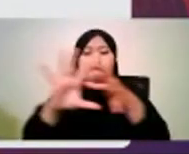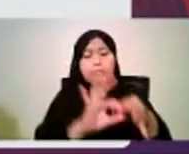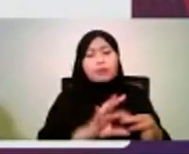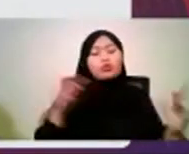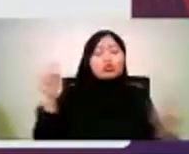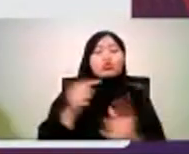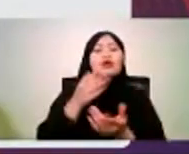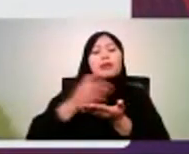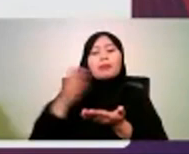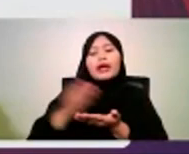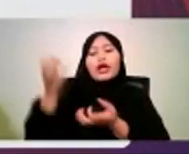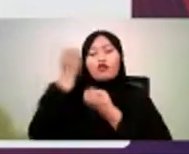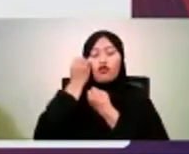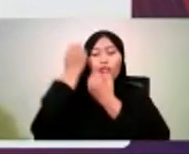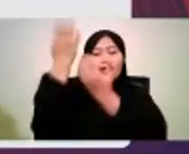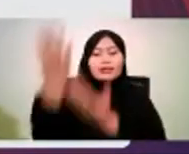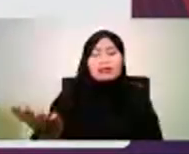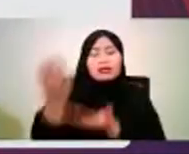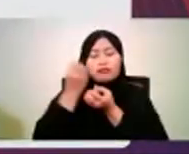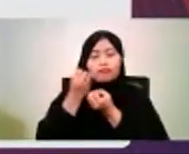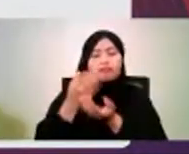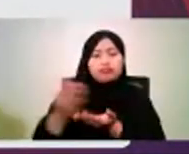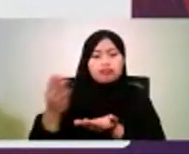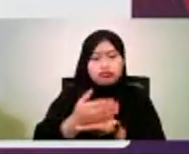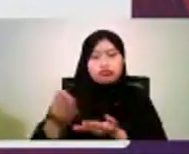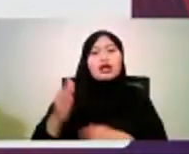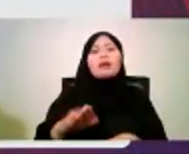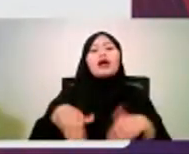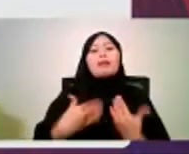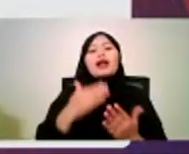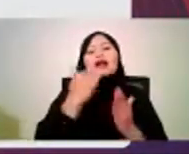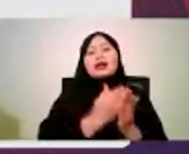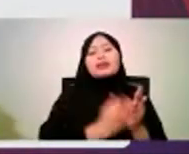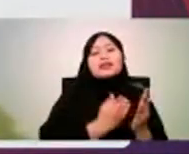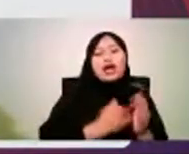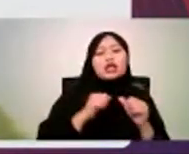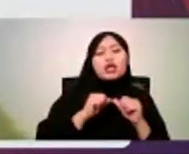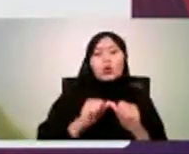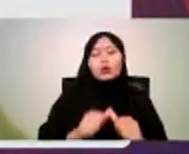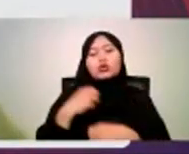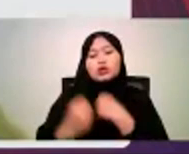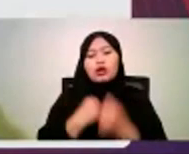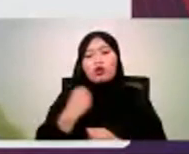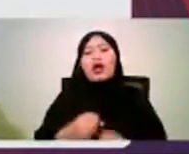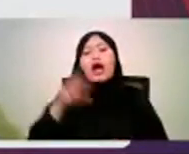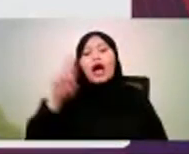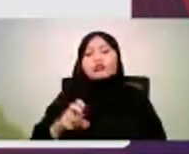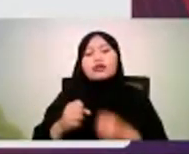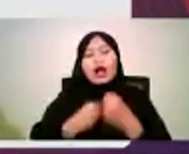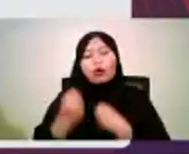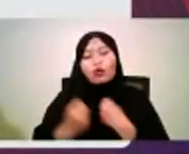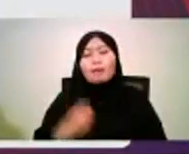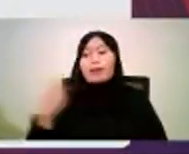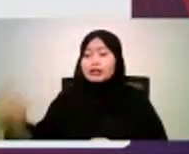informasi dan saling bagaimana kebijakan-kebijakan itu terus dilakukan harus dilakukan masing-masing